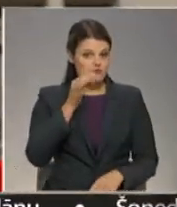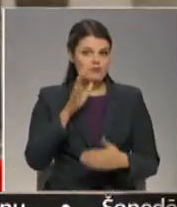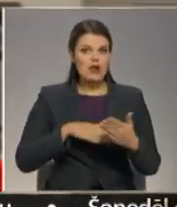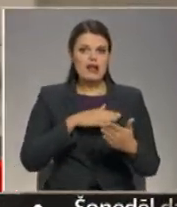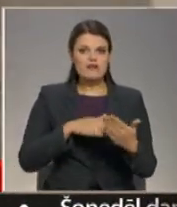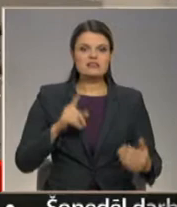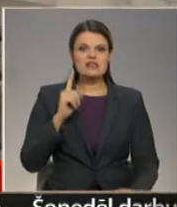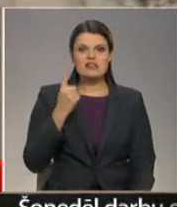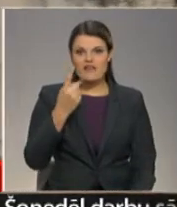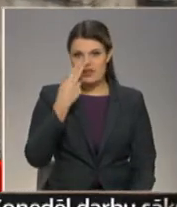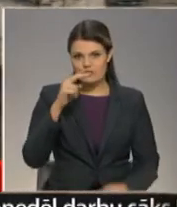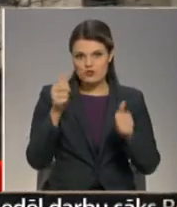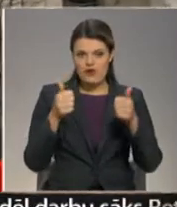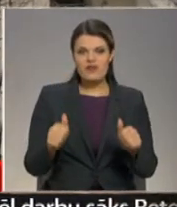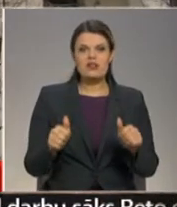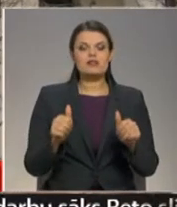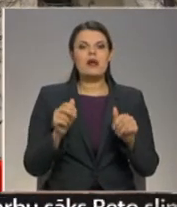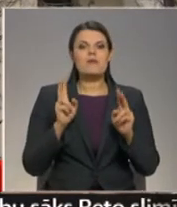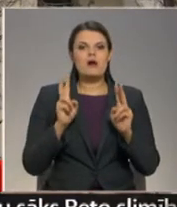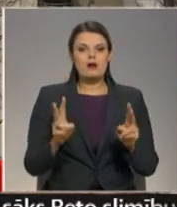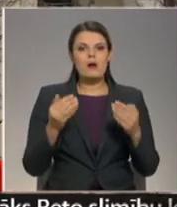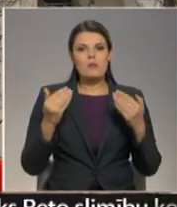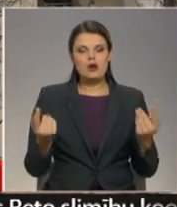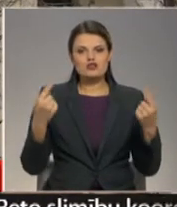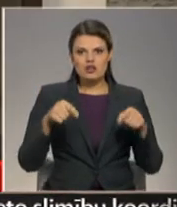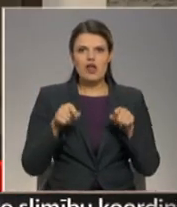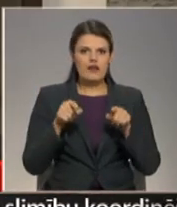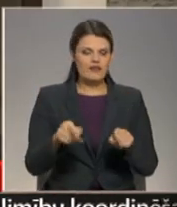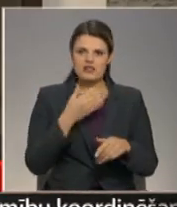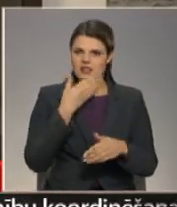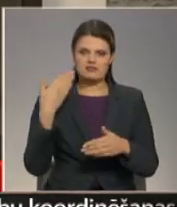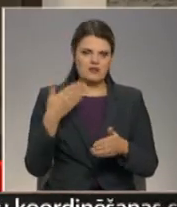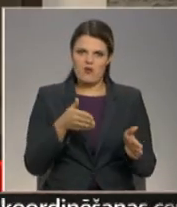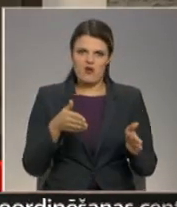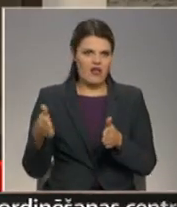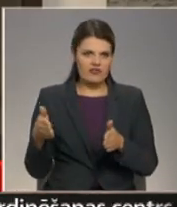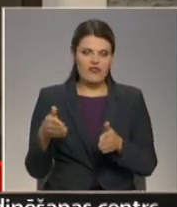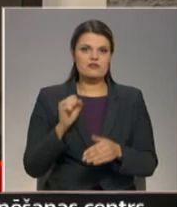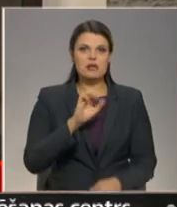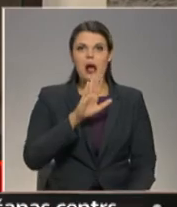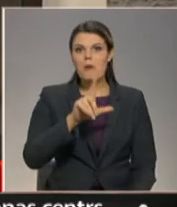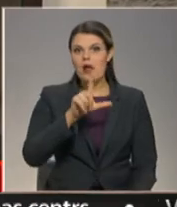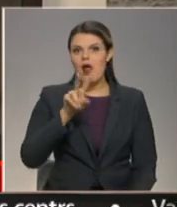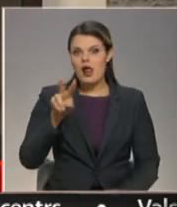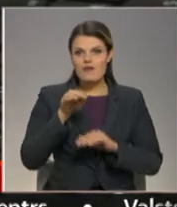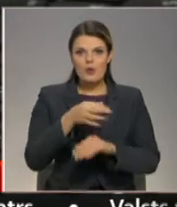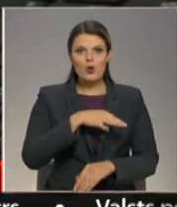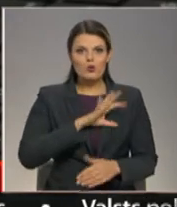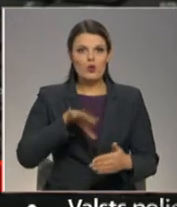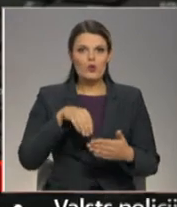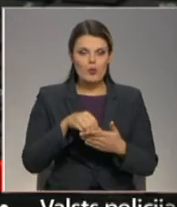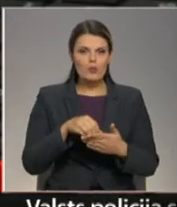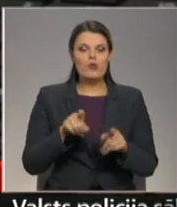ka likvidācija ir tikai viens no ceļiem un pašlaik tas neesot darba kārtībā. ABLV banka juridiski joprojām